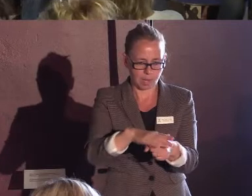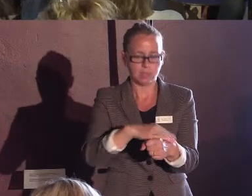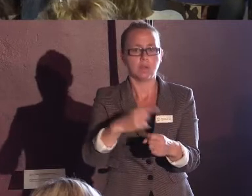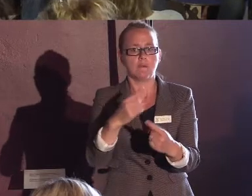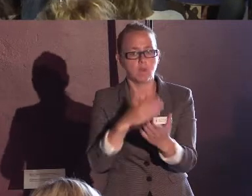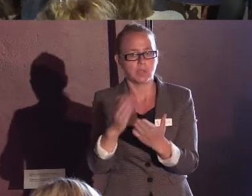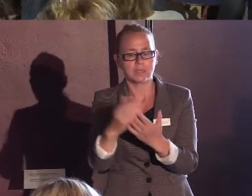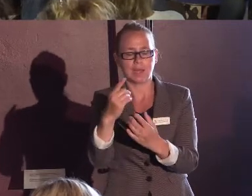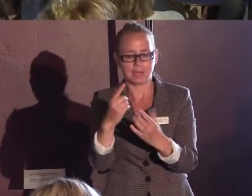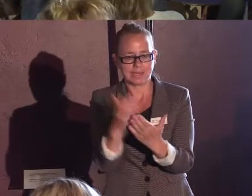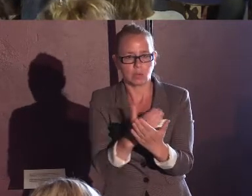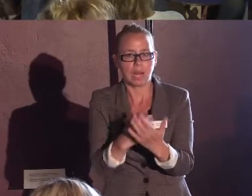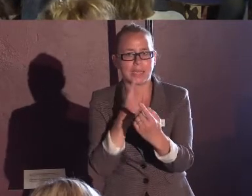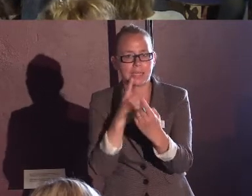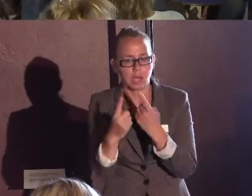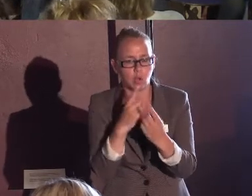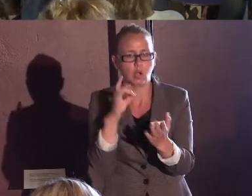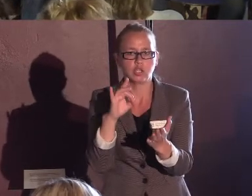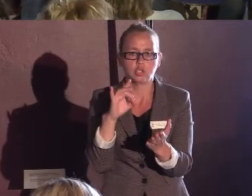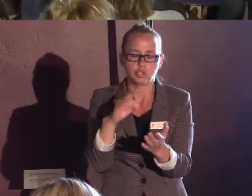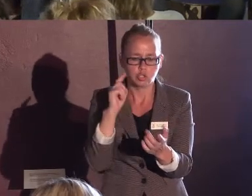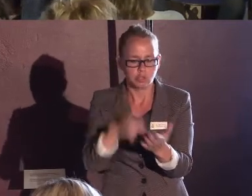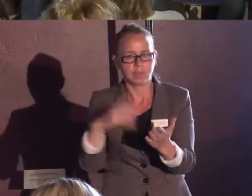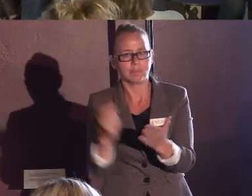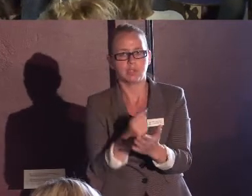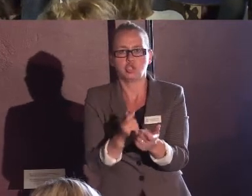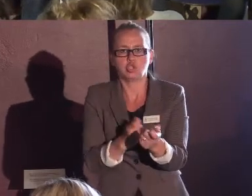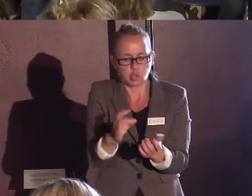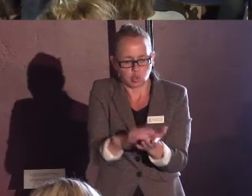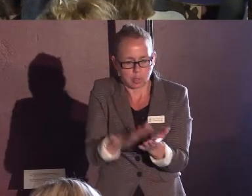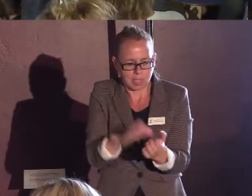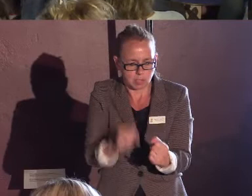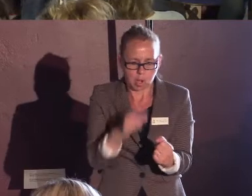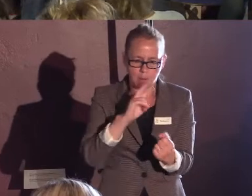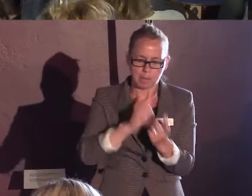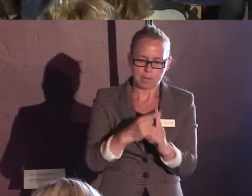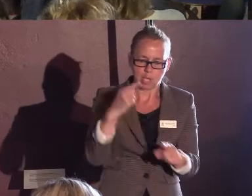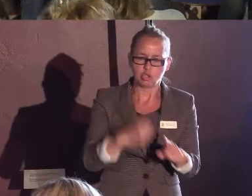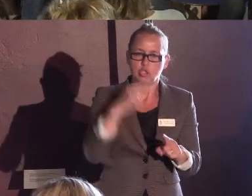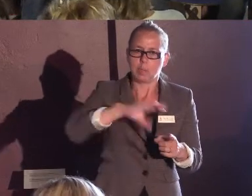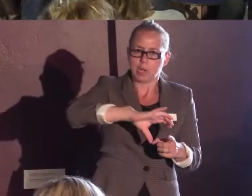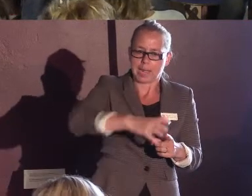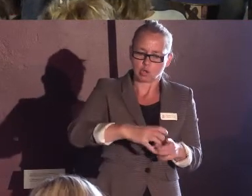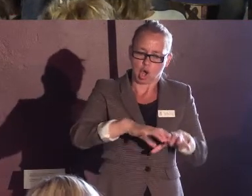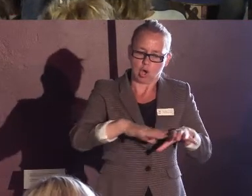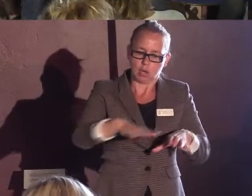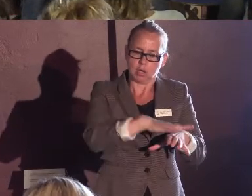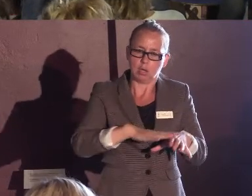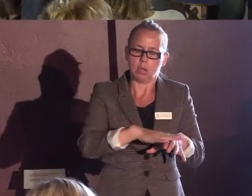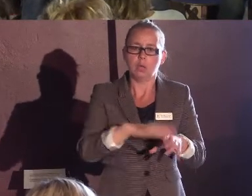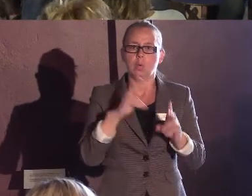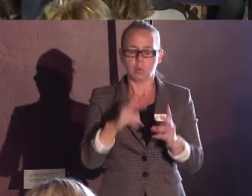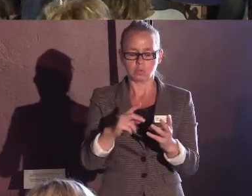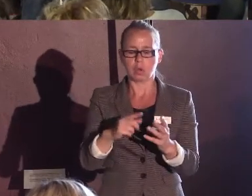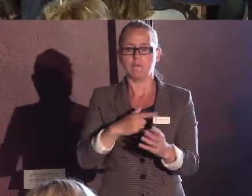för att få till de här strategiska styrdokumenten, att de hittar in och blir synliga på den regionala arenan.